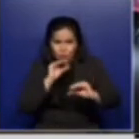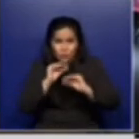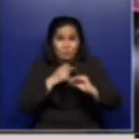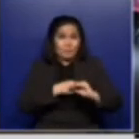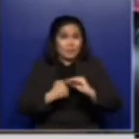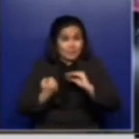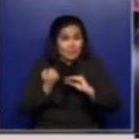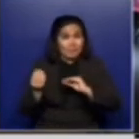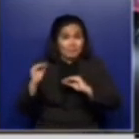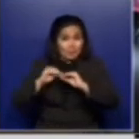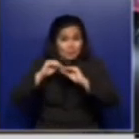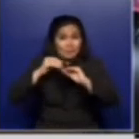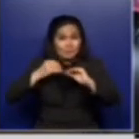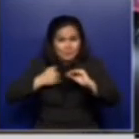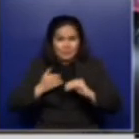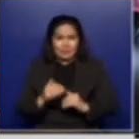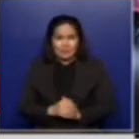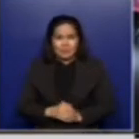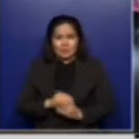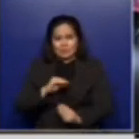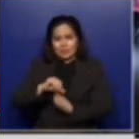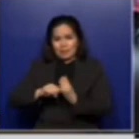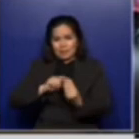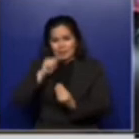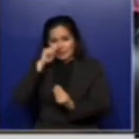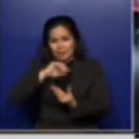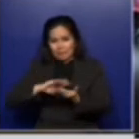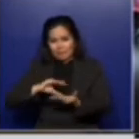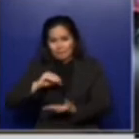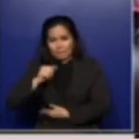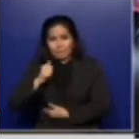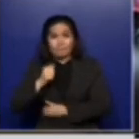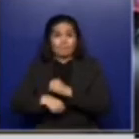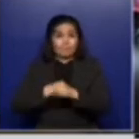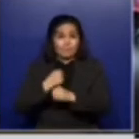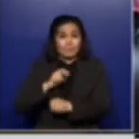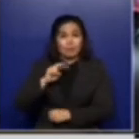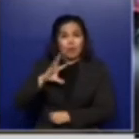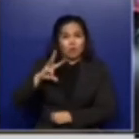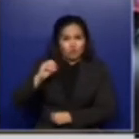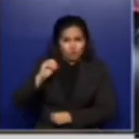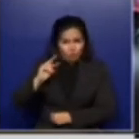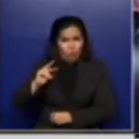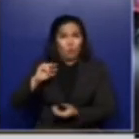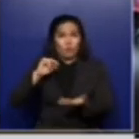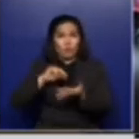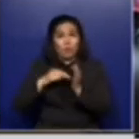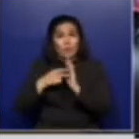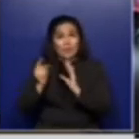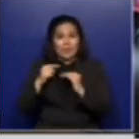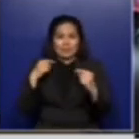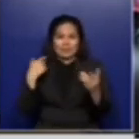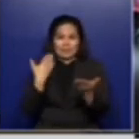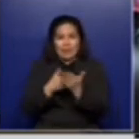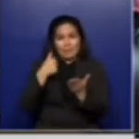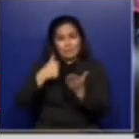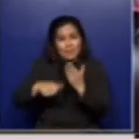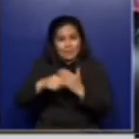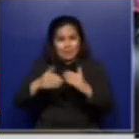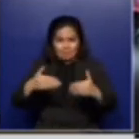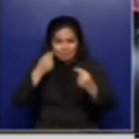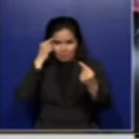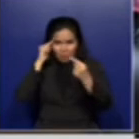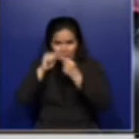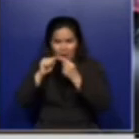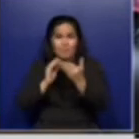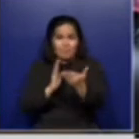กลับคืนมาทำให้เศรษฐกิจมันเริ่มฟื้นฟูเมื่อปี2562เราจึงสามารถจัดเก็บภาษีได้ตามเป้า